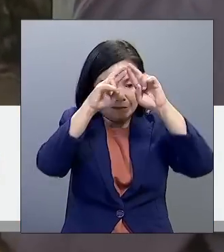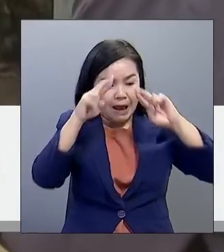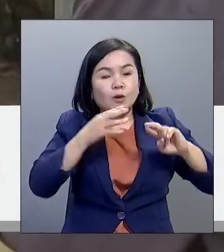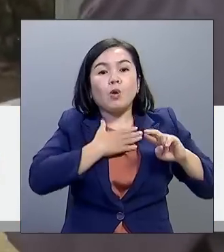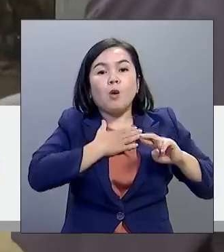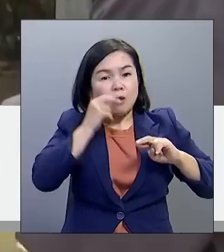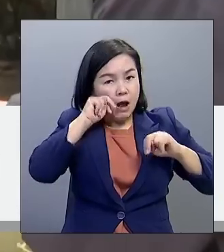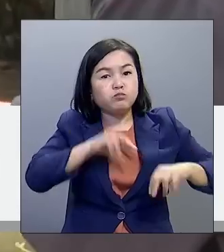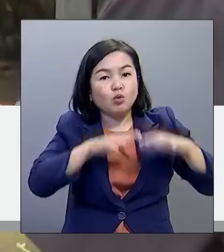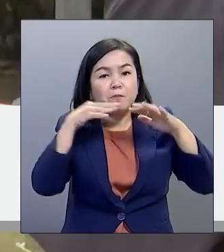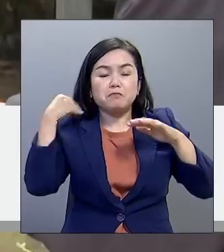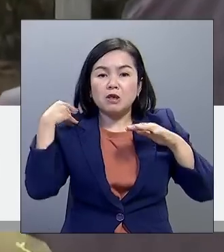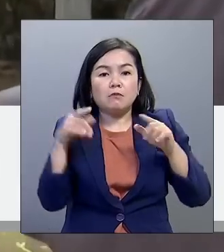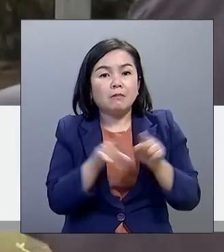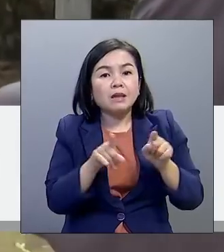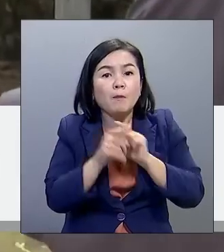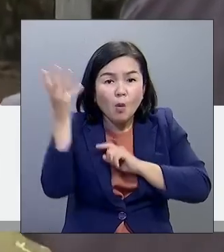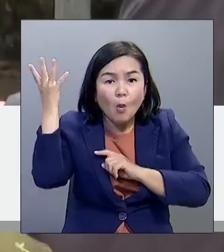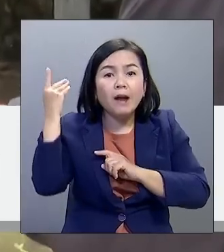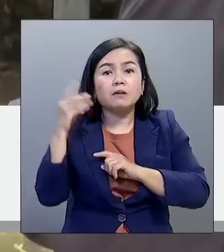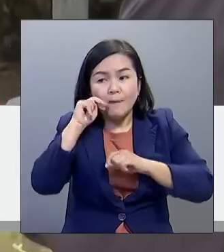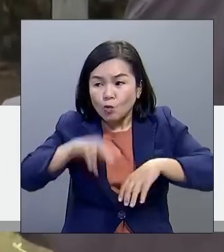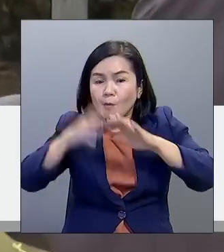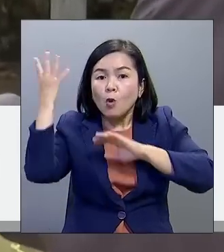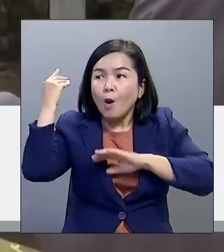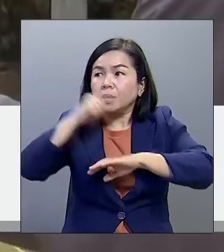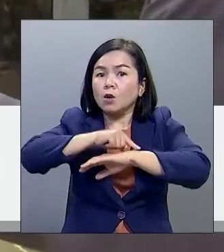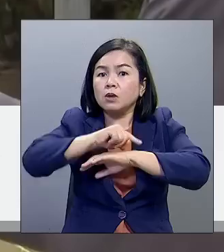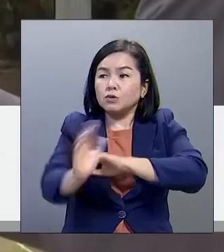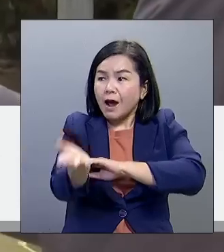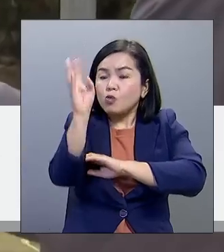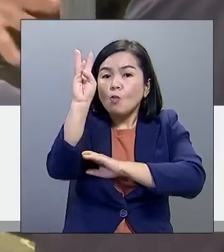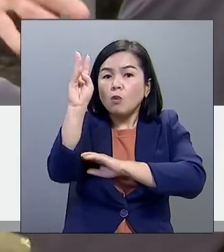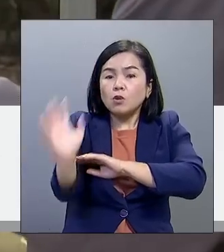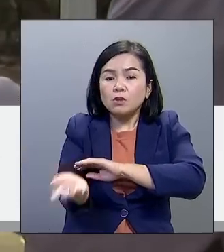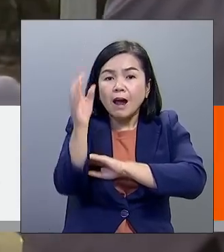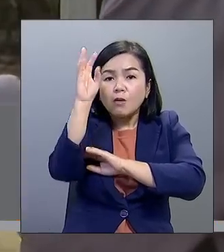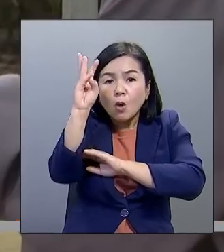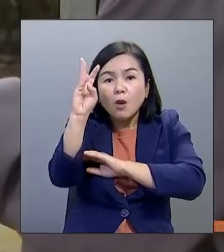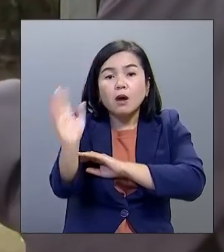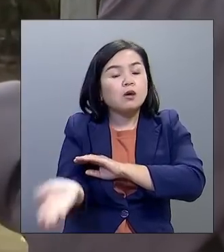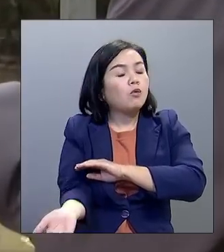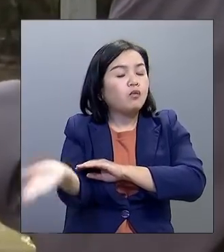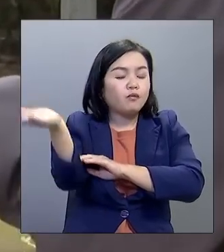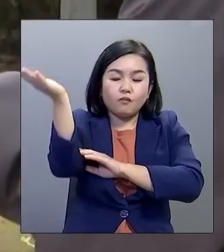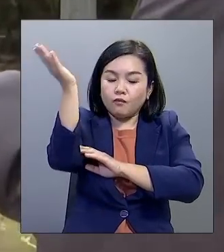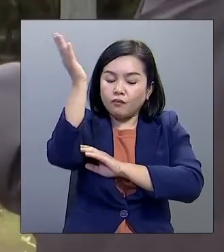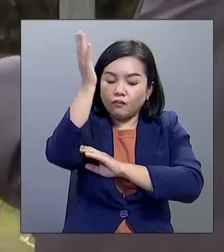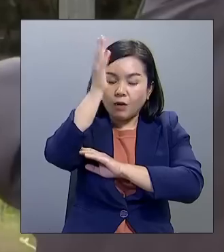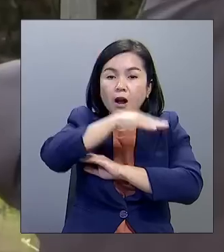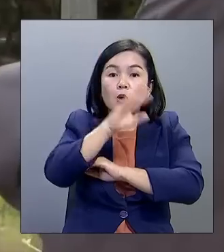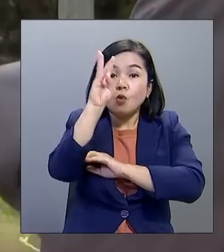ดเมื่อวานค่ะเริ่มเมื่อวานตอน 6:00 น.แล้วก็มาทั้งวันเลย